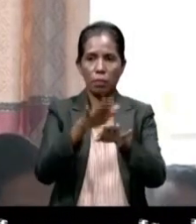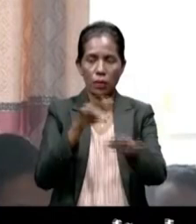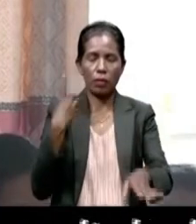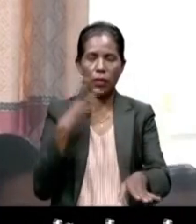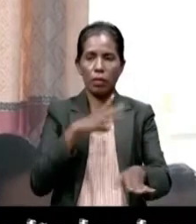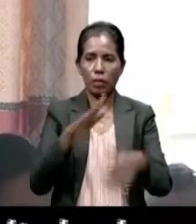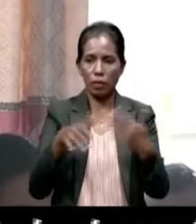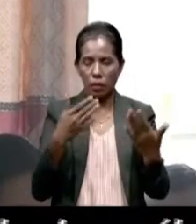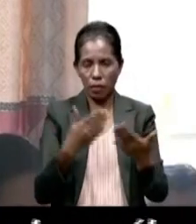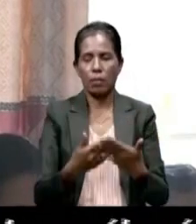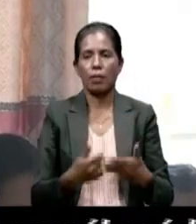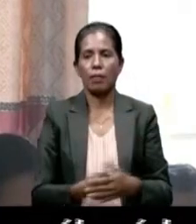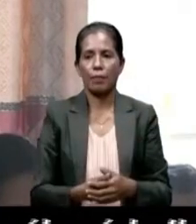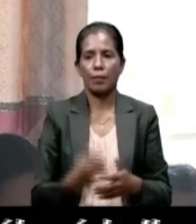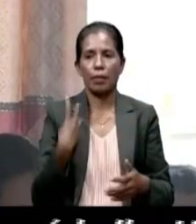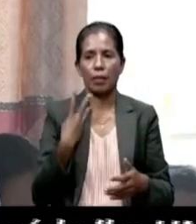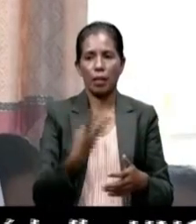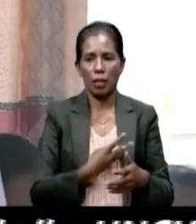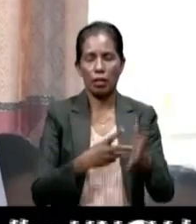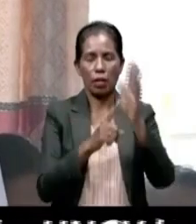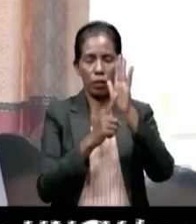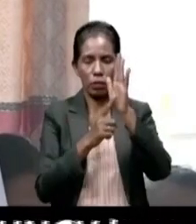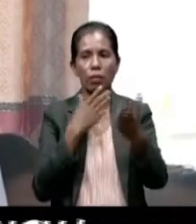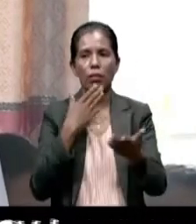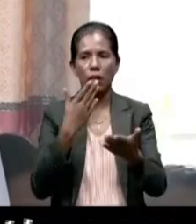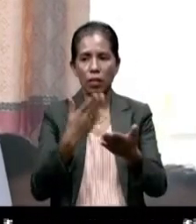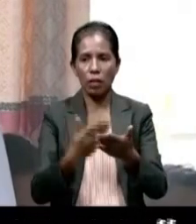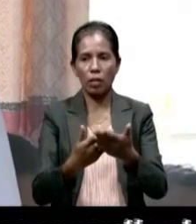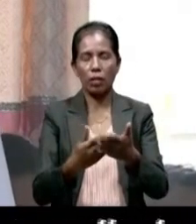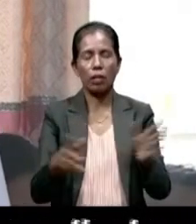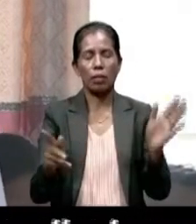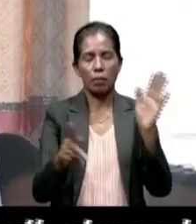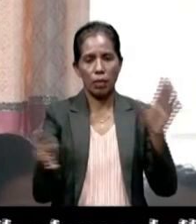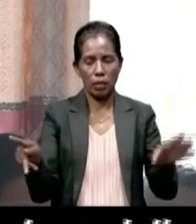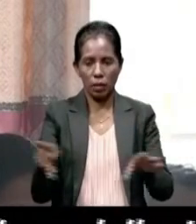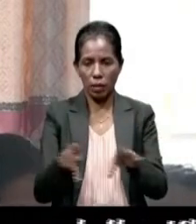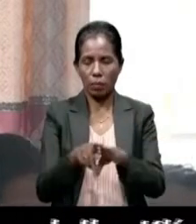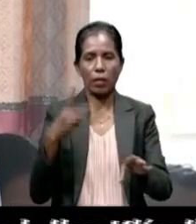tiir, no nisel na diria, ninia presensa ya itenelet.